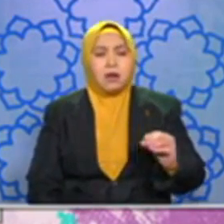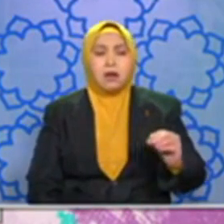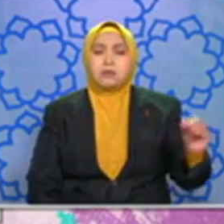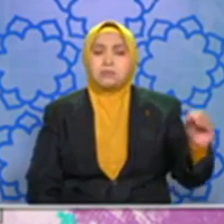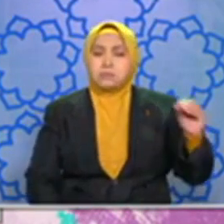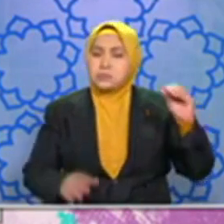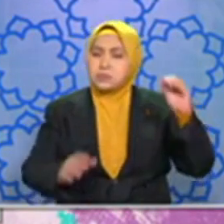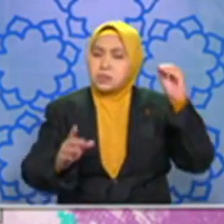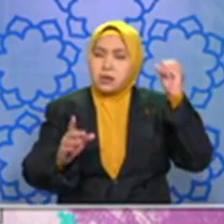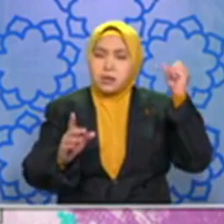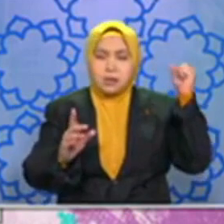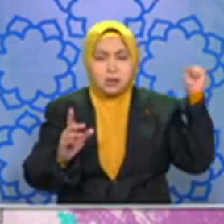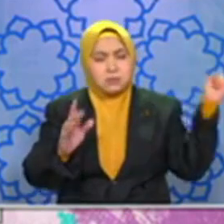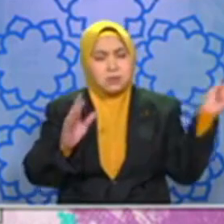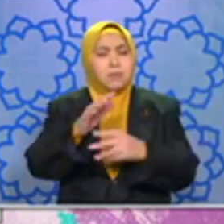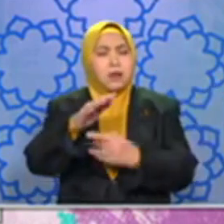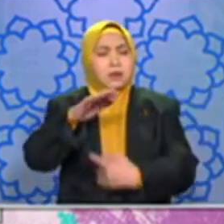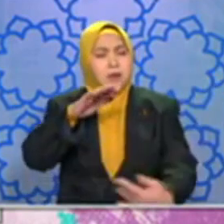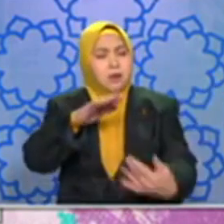أفأصفاكم ربكم